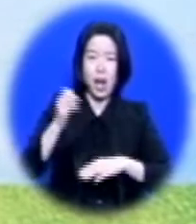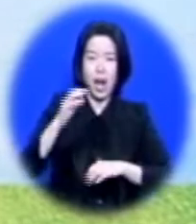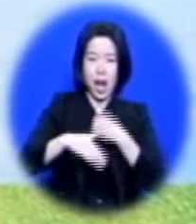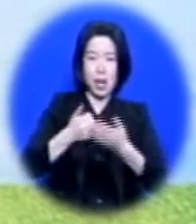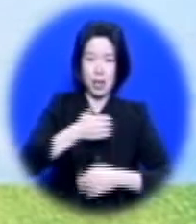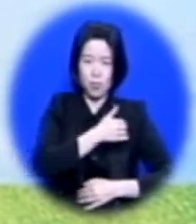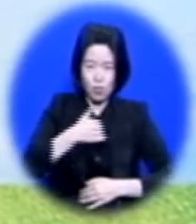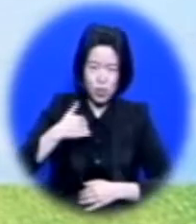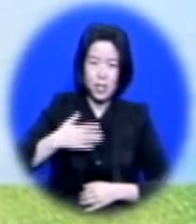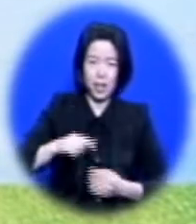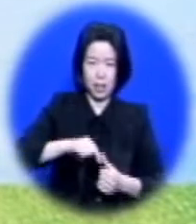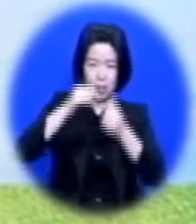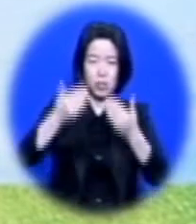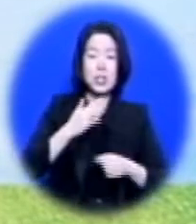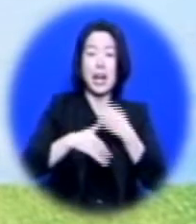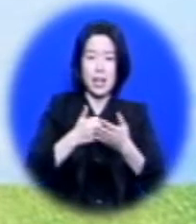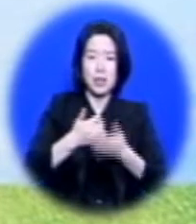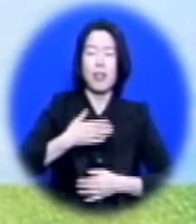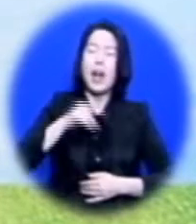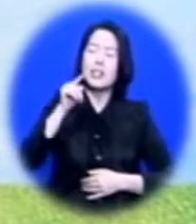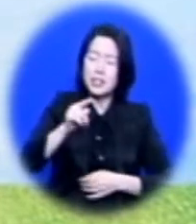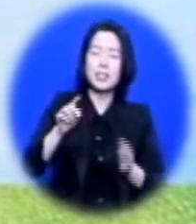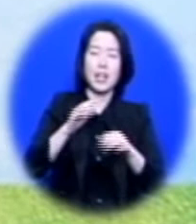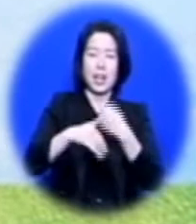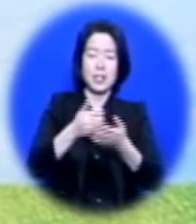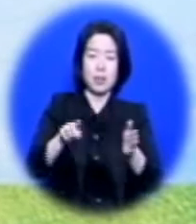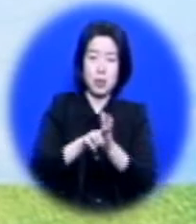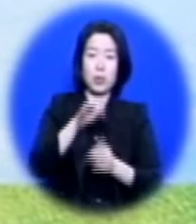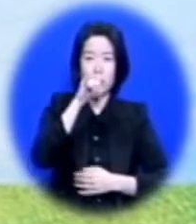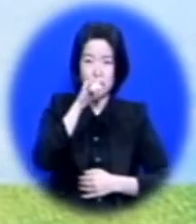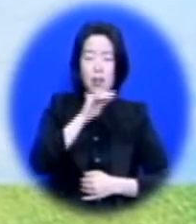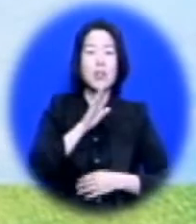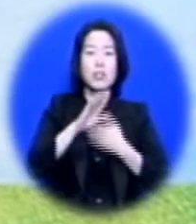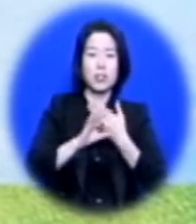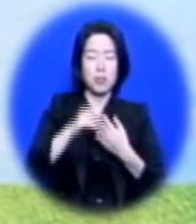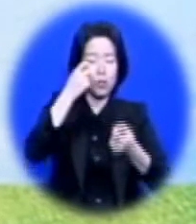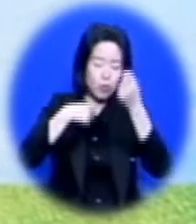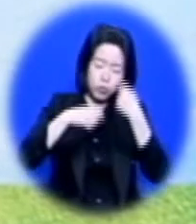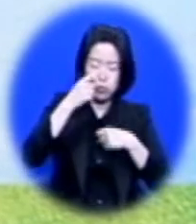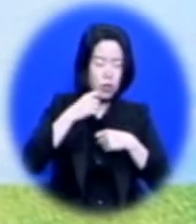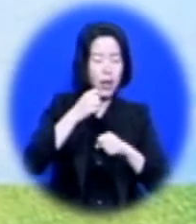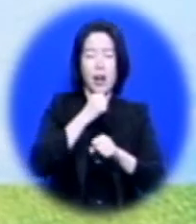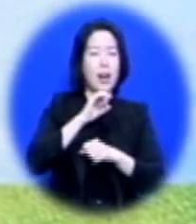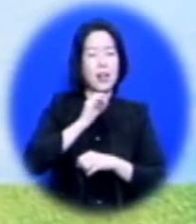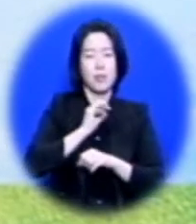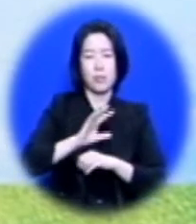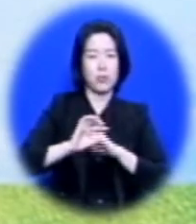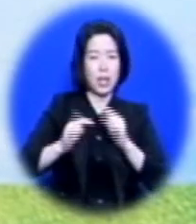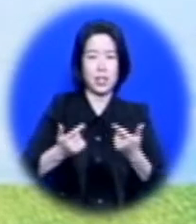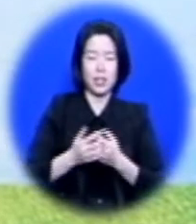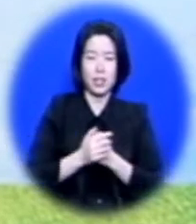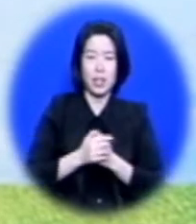건져 내실 하나님이 줘 나는 그 하나님을 믿고 있어 그러면 울고불고 만할 게 아니잖아